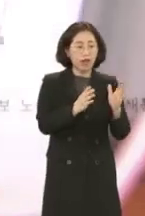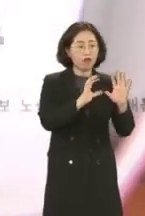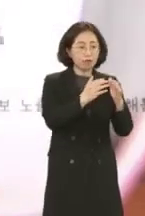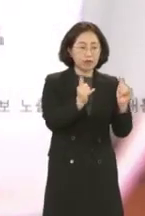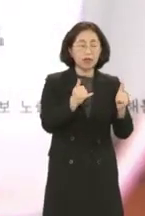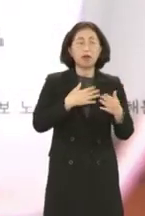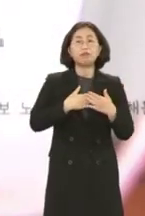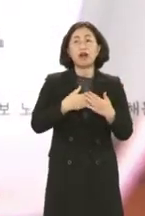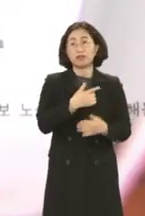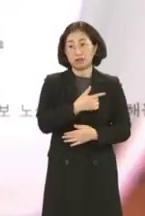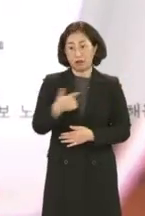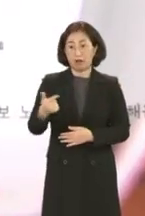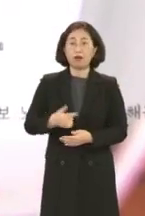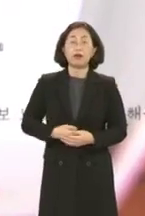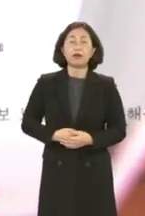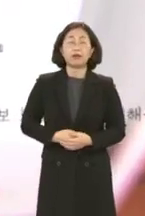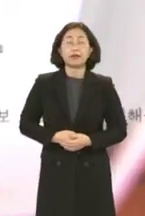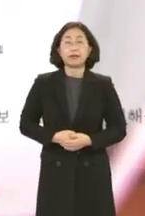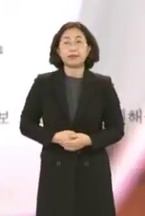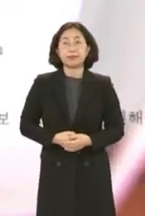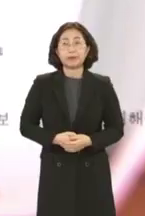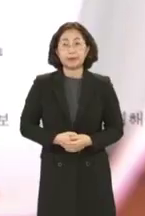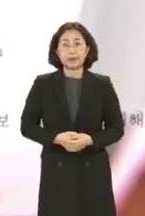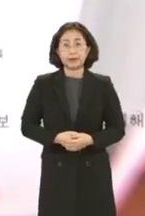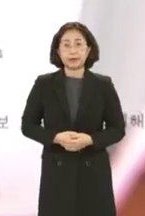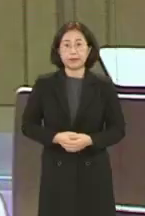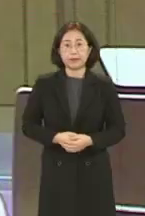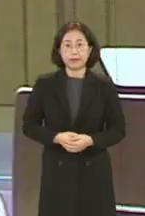없습니다. TJB 조형준입니다.